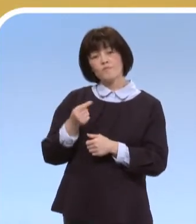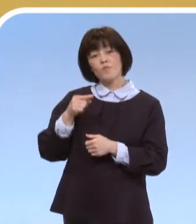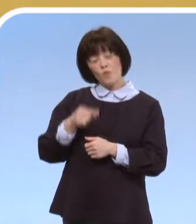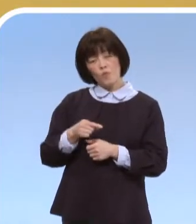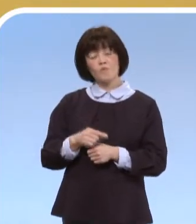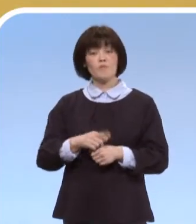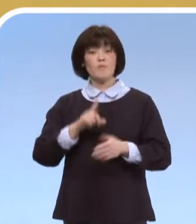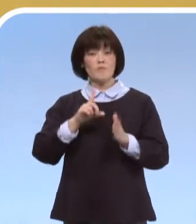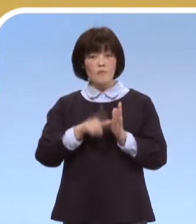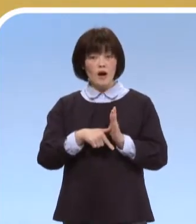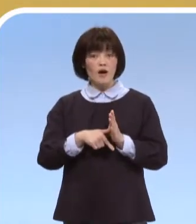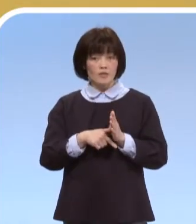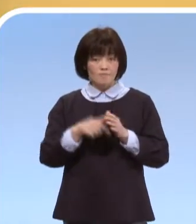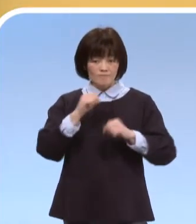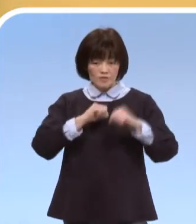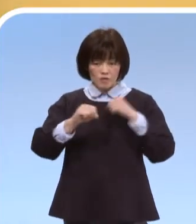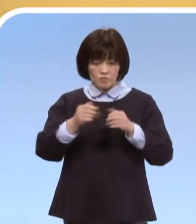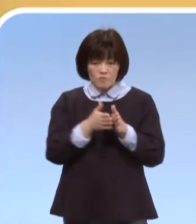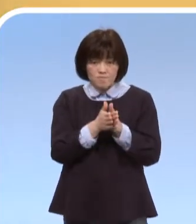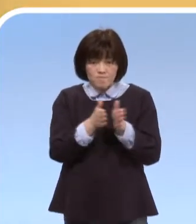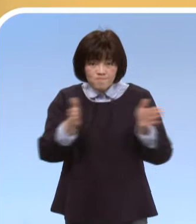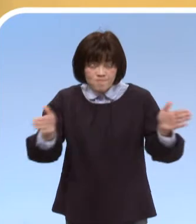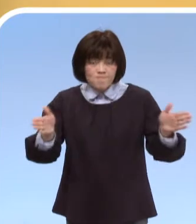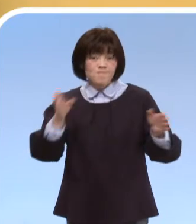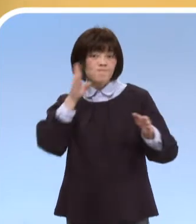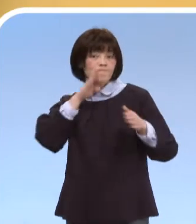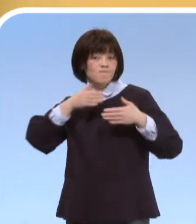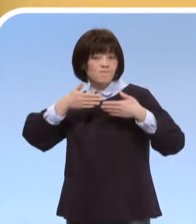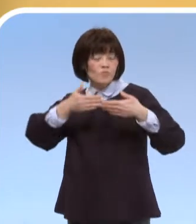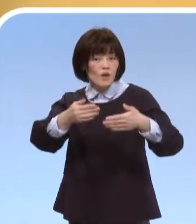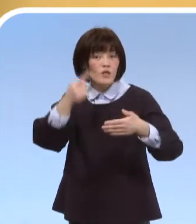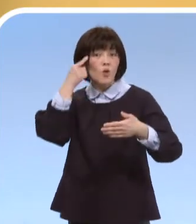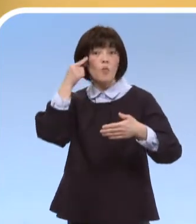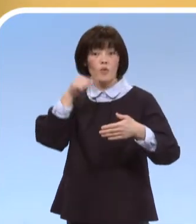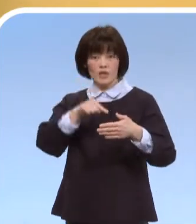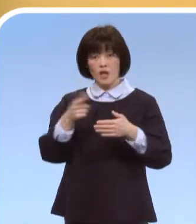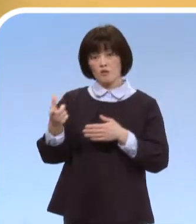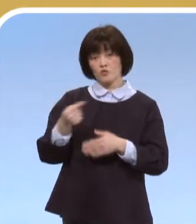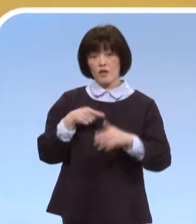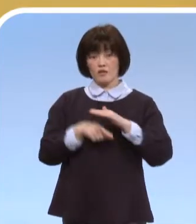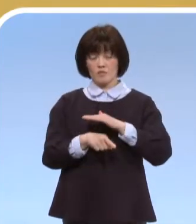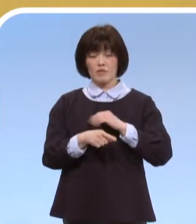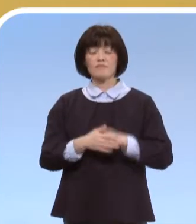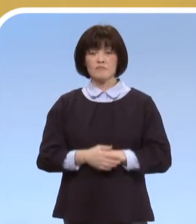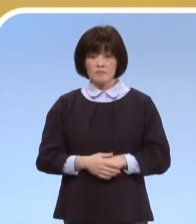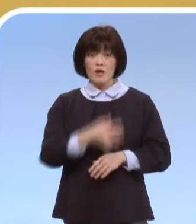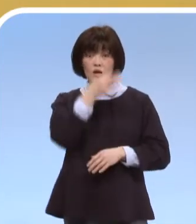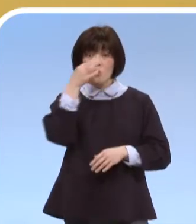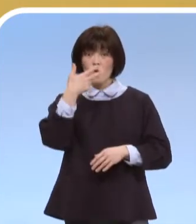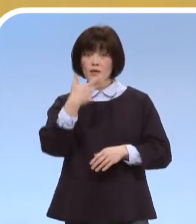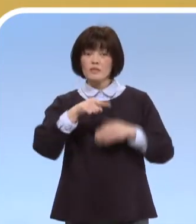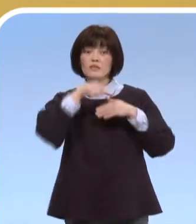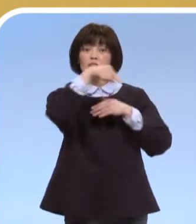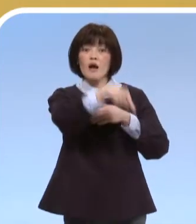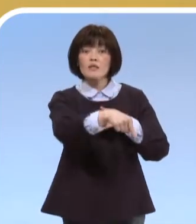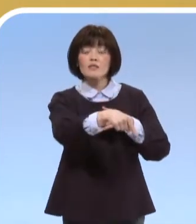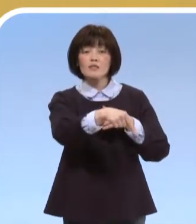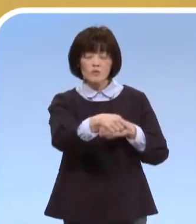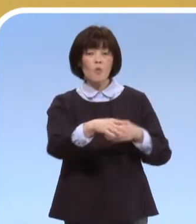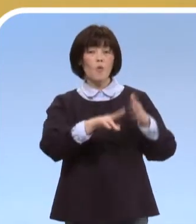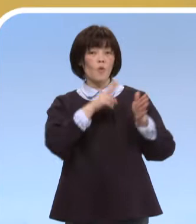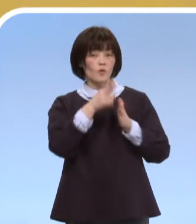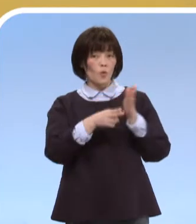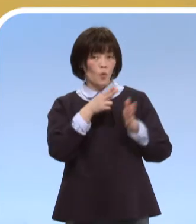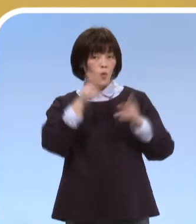あの幅を広げれるんじゃないかな、一気にそのあたりがスピードアップすると思って、神戸市外の例えば旅行会社さん、同業他社さんと一緒